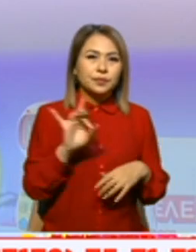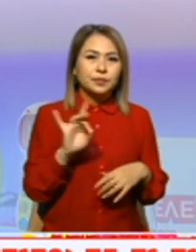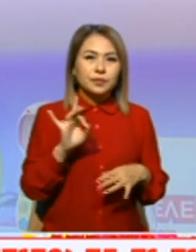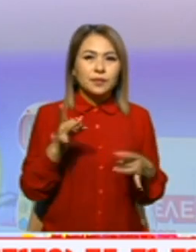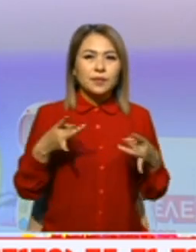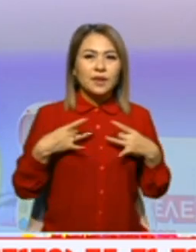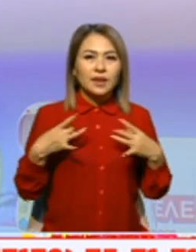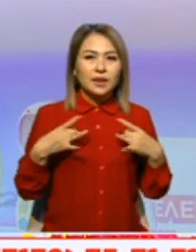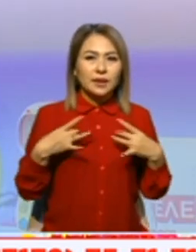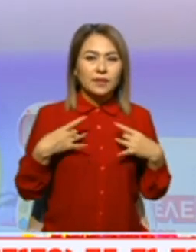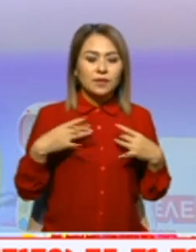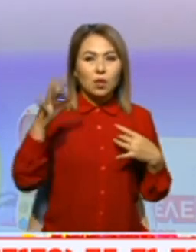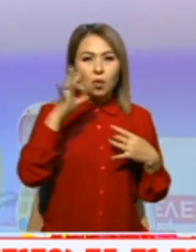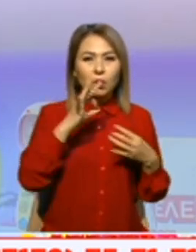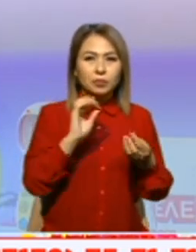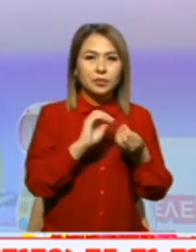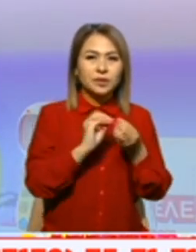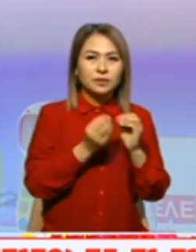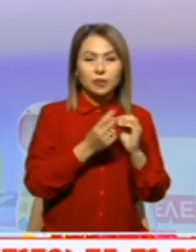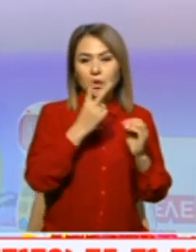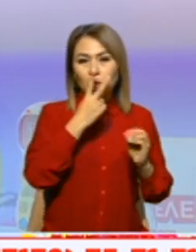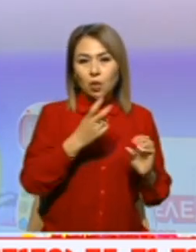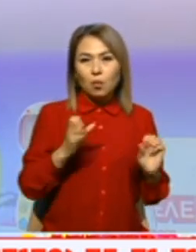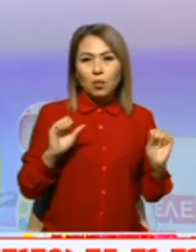нерв түтігінің ақауларында көре аламыз.